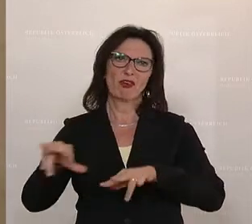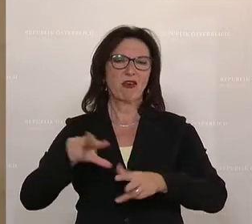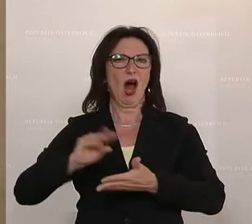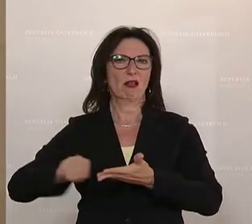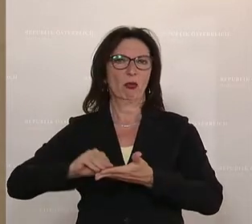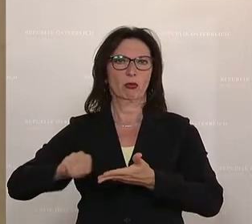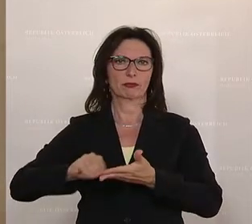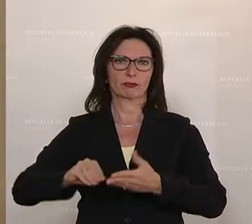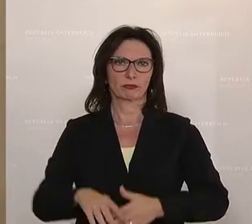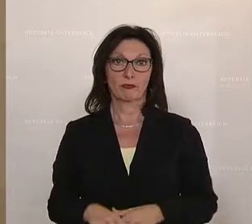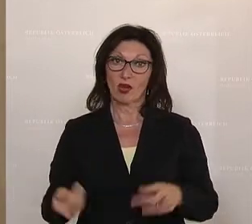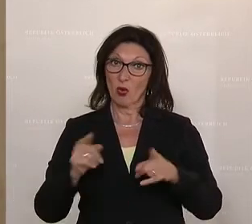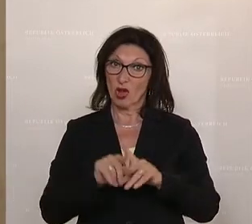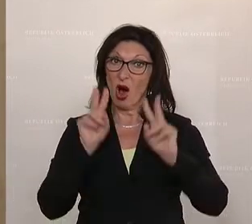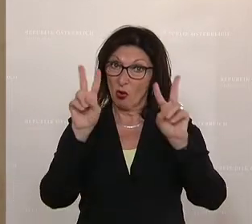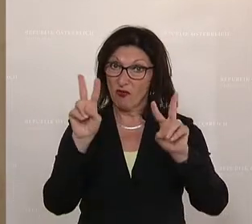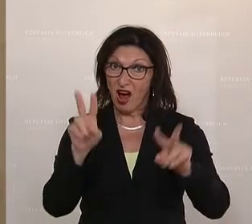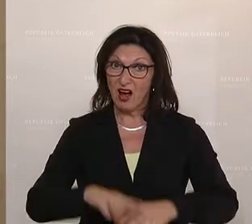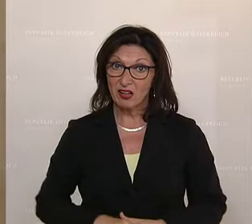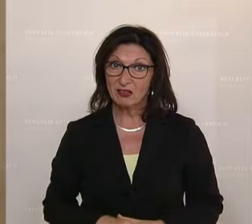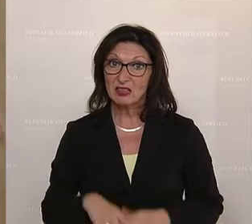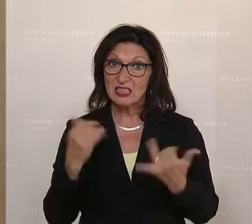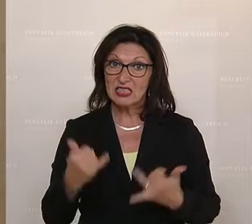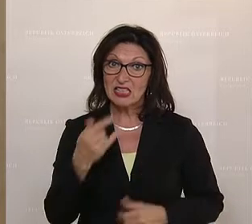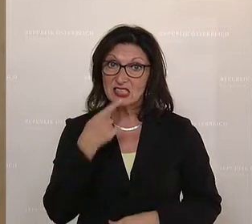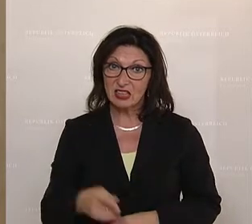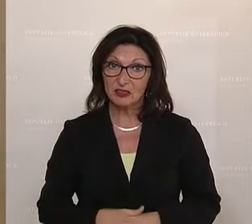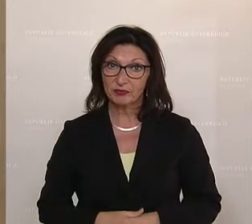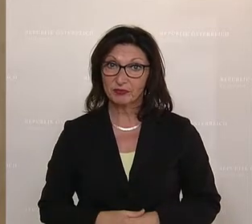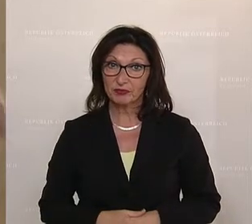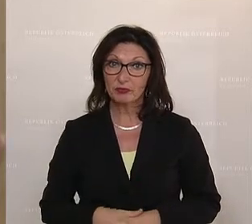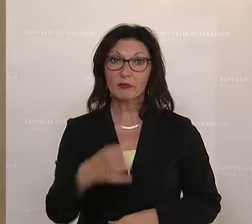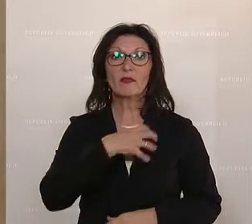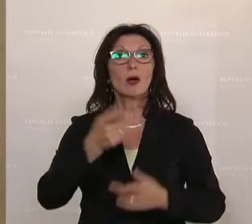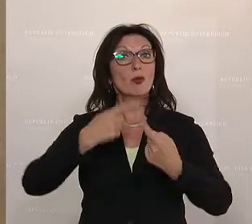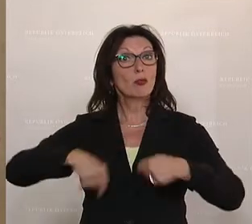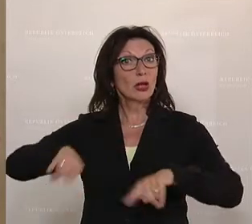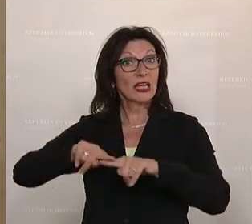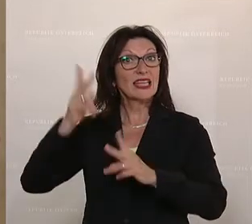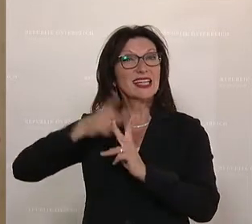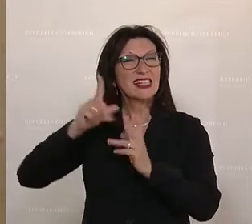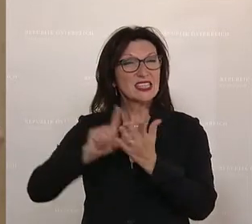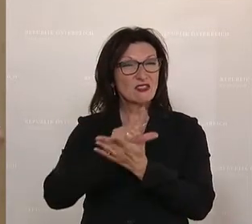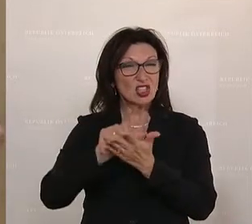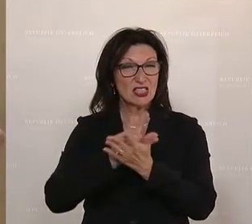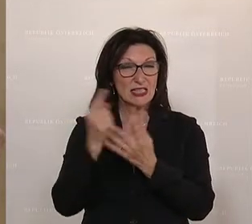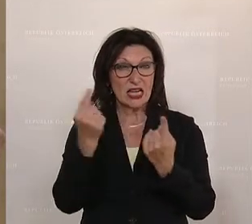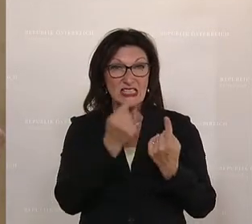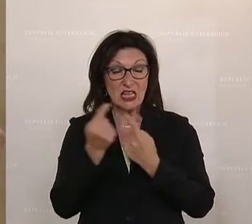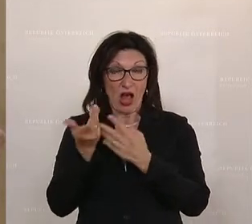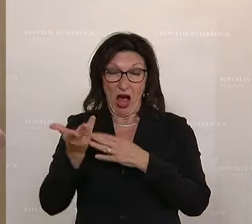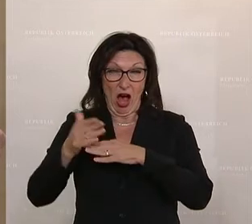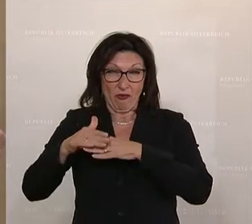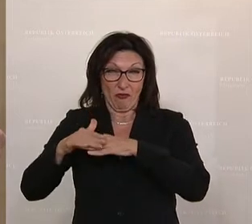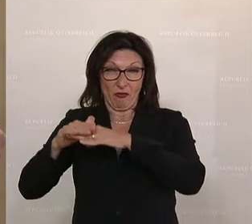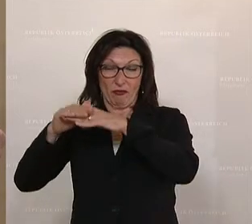Und weil es auch die Wahrheit ist, sage ich Ihnen jetzt, dass sich in Burgenland die Lage zwischenzeitlich so zugespitzt hat, dass